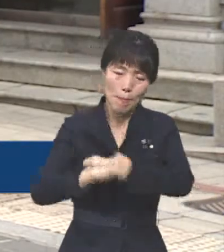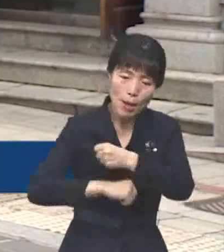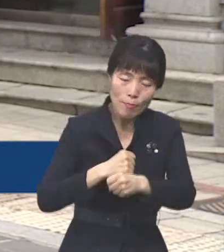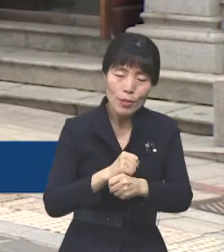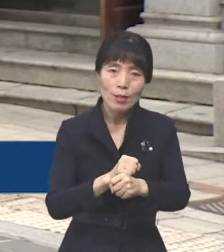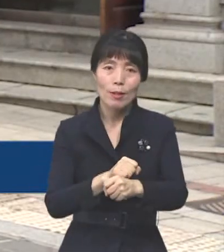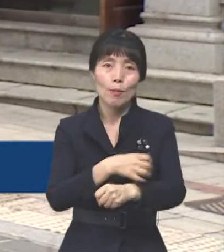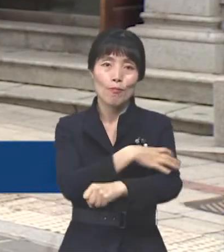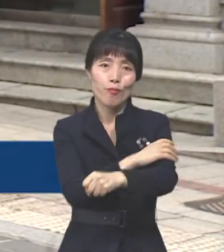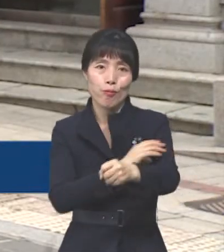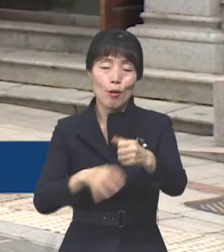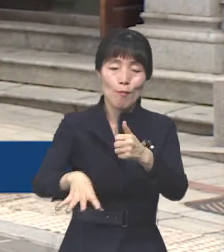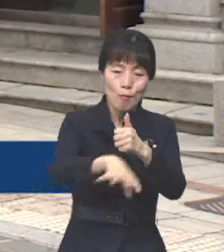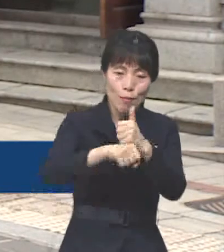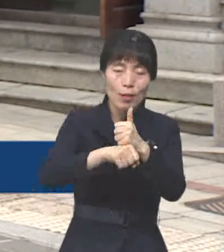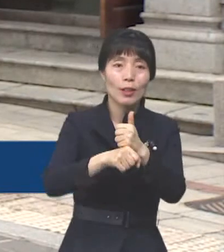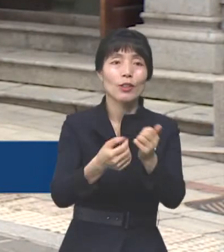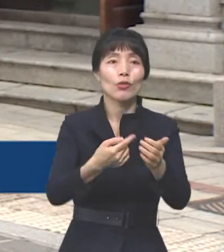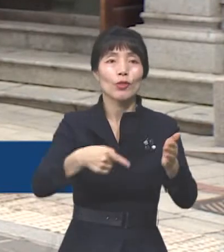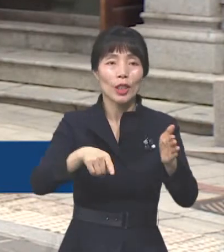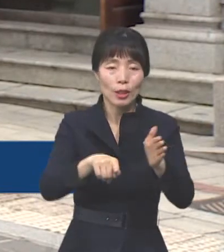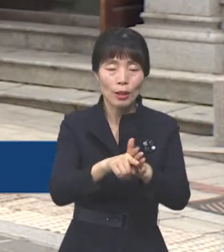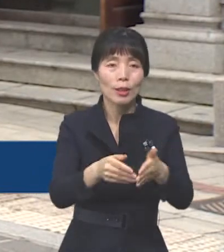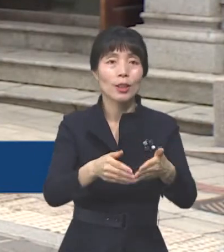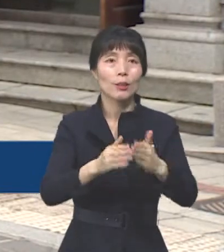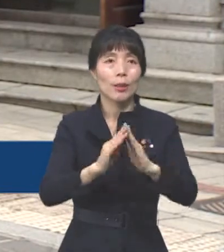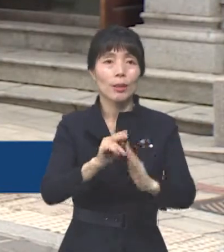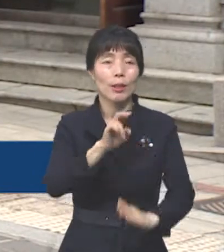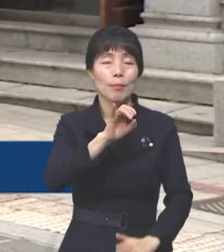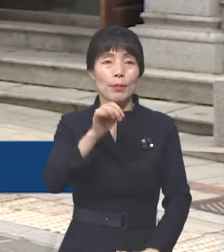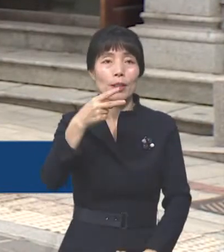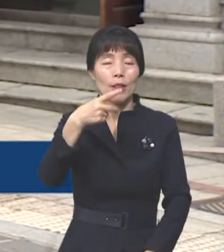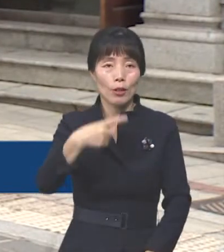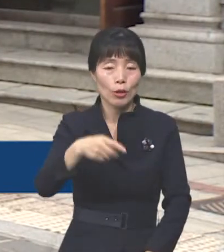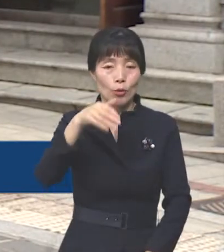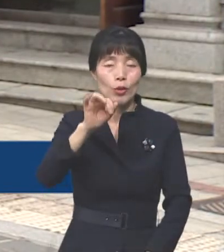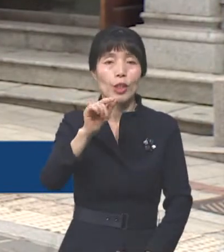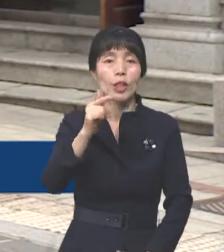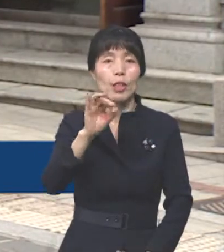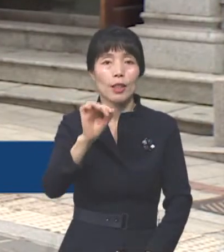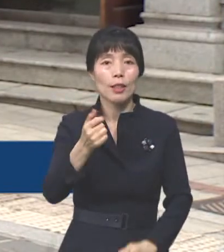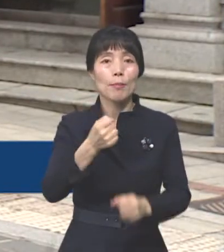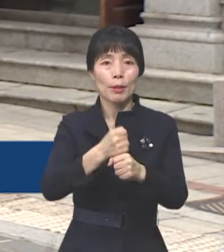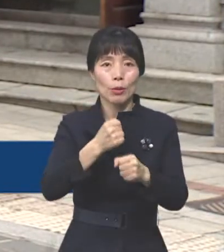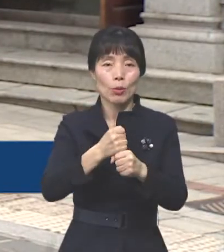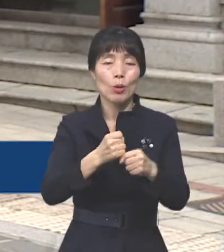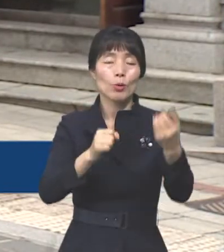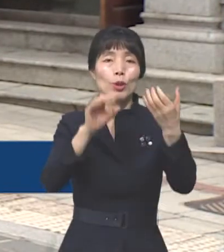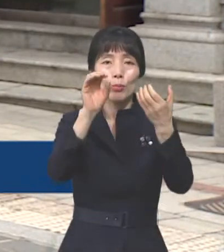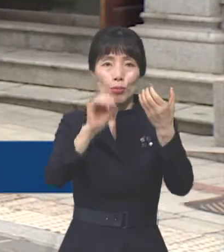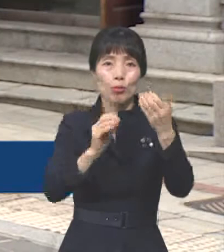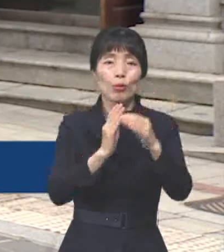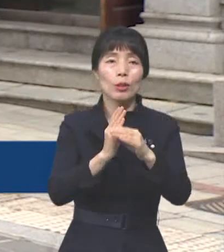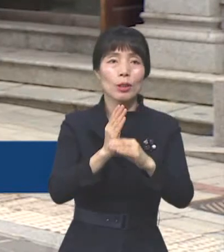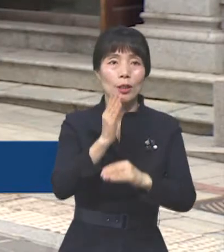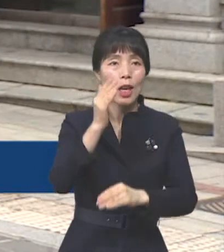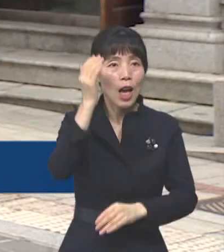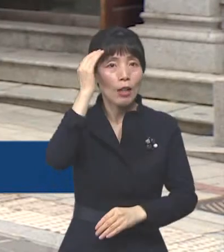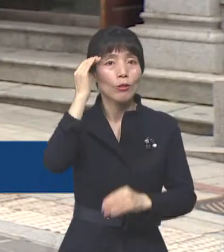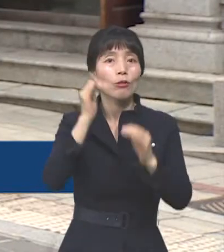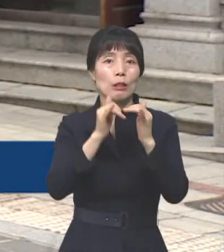장악하고 싶어서 미두추인을 개설하고 그리고 미두추인에 거래했던 대부분의 90% 이상이 그때 당시